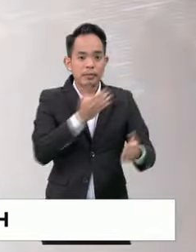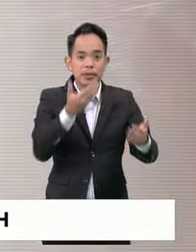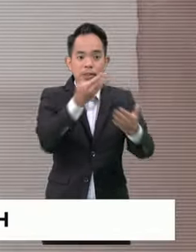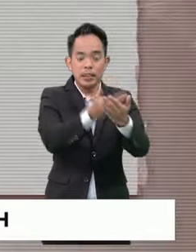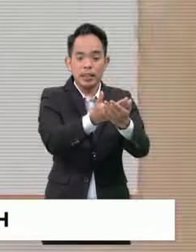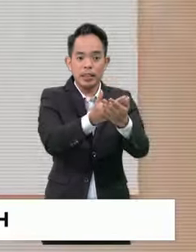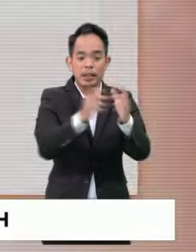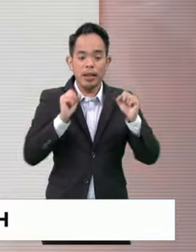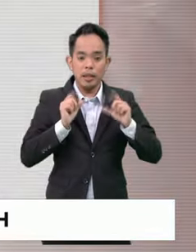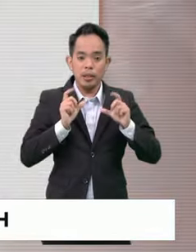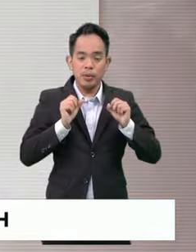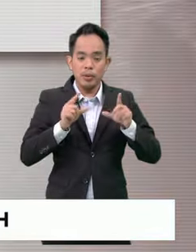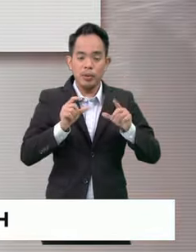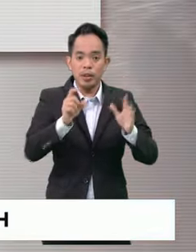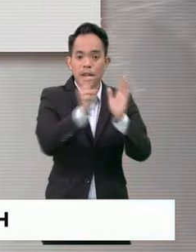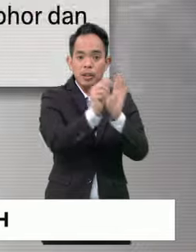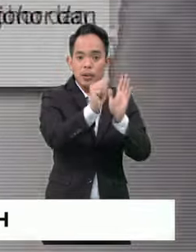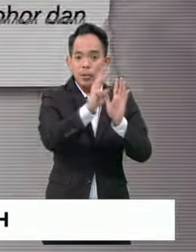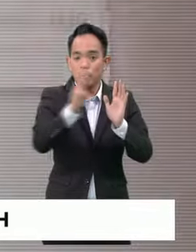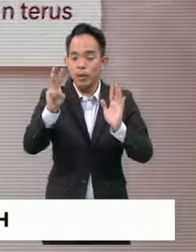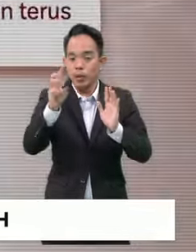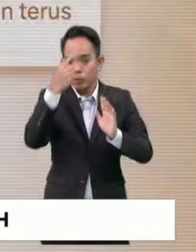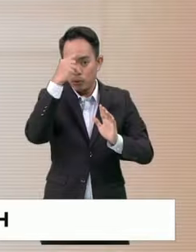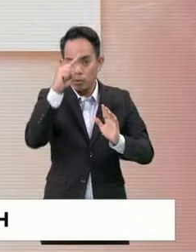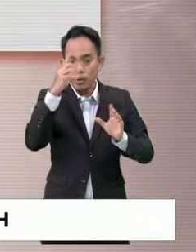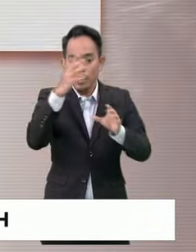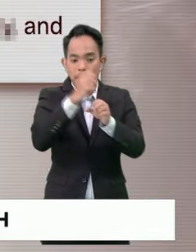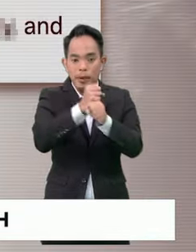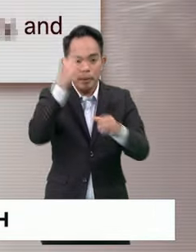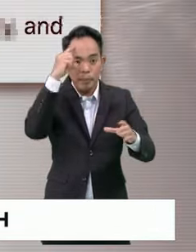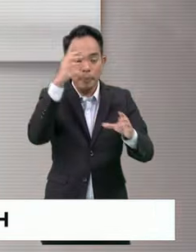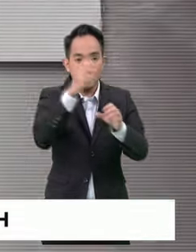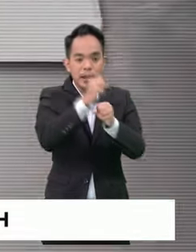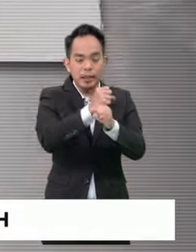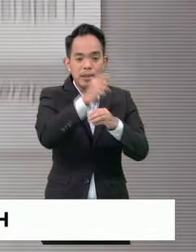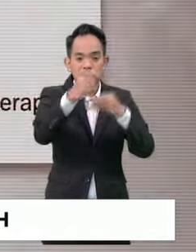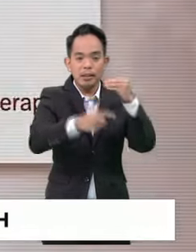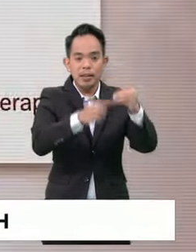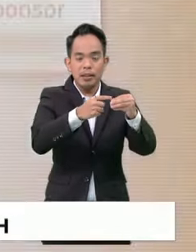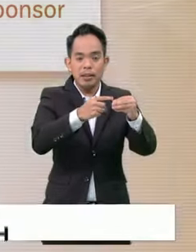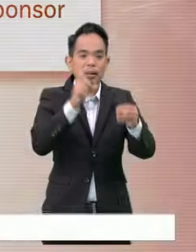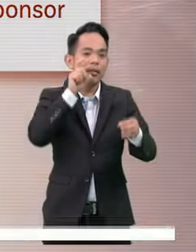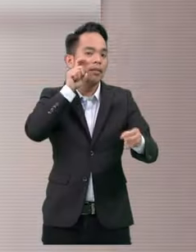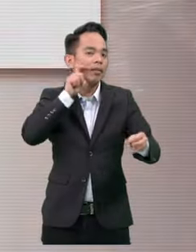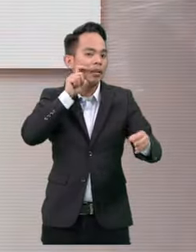badan bukan kerajaan. Astrawani cuba mendapatkan pandangan mereka berkenaan isu maksiat cyber ini.